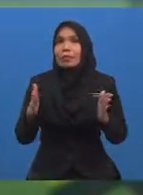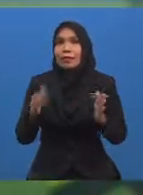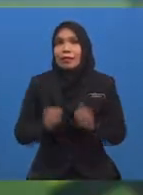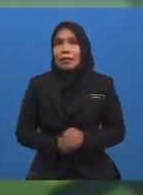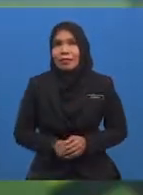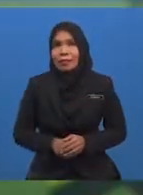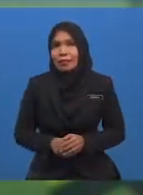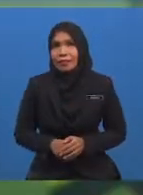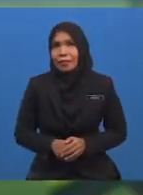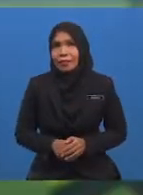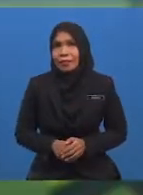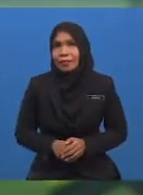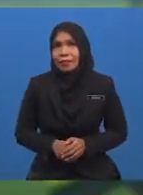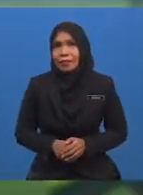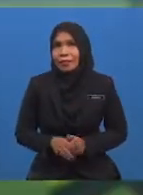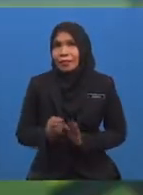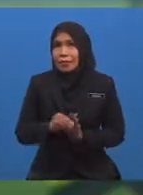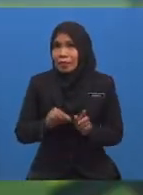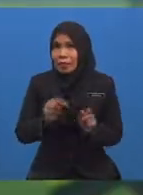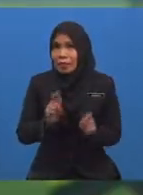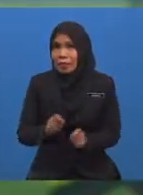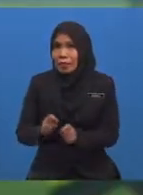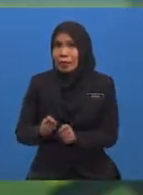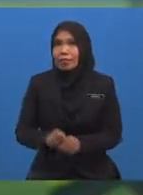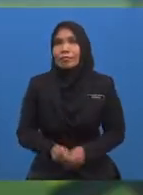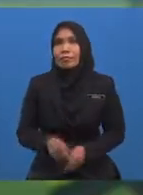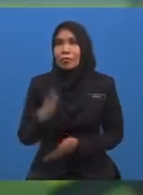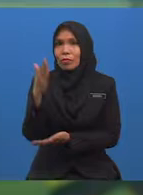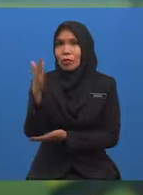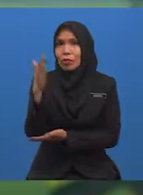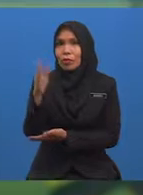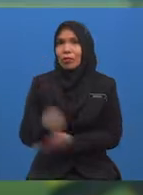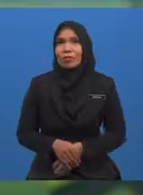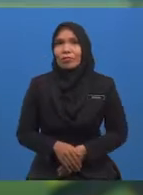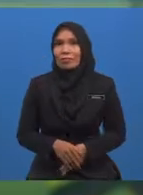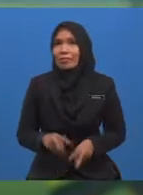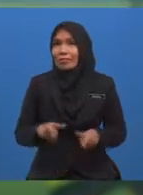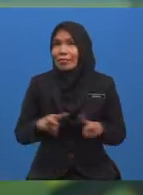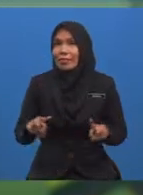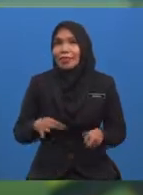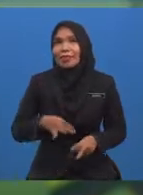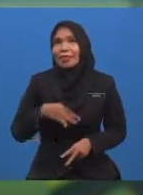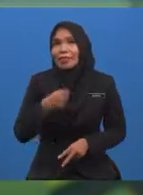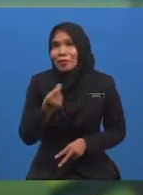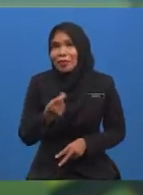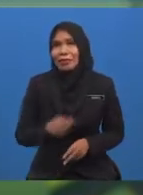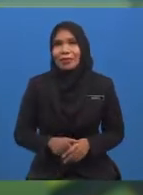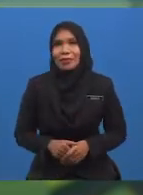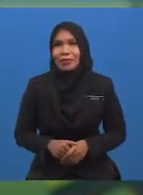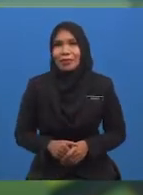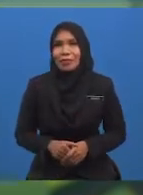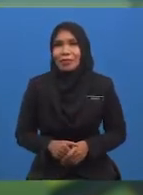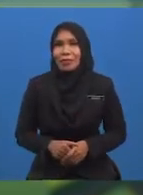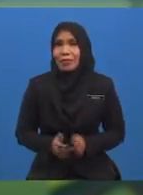Menanam pokok ataupun menanam tumbuhan amat menyeronokkan tau. Jadi, pada segmen